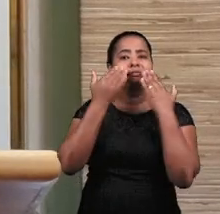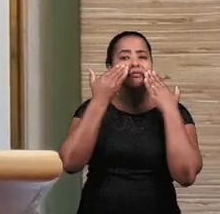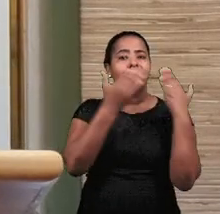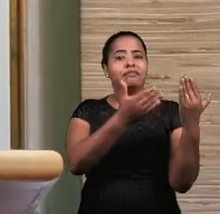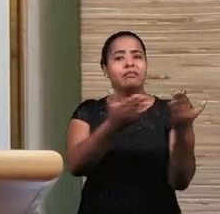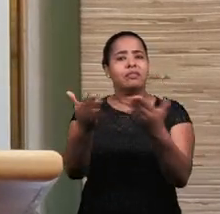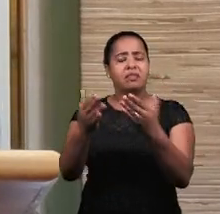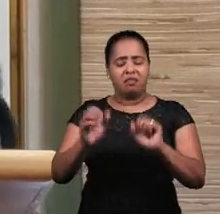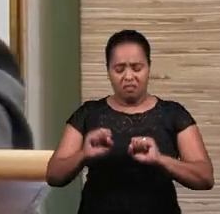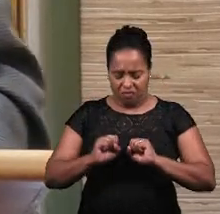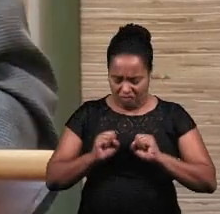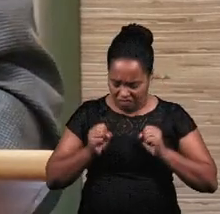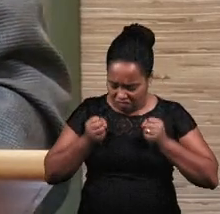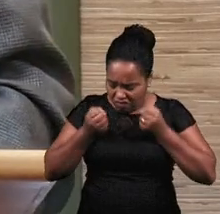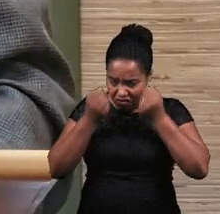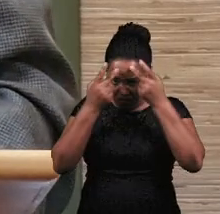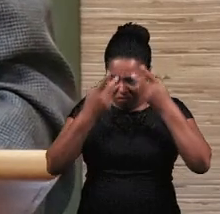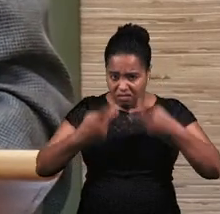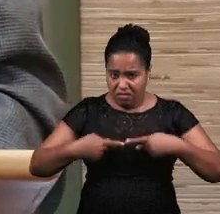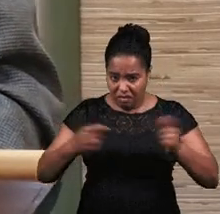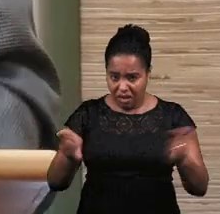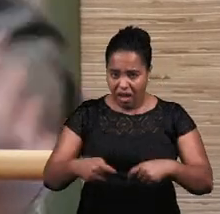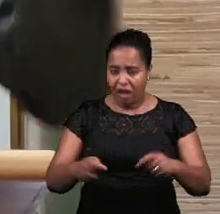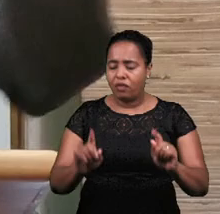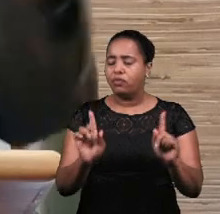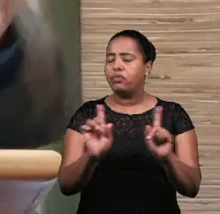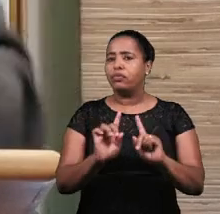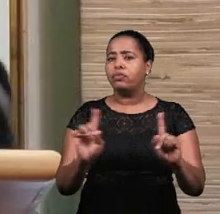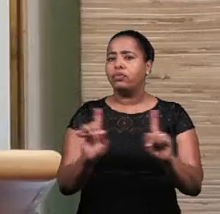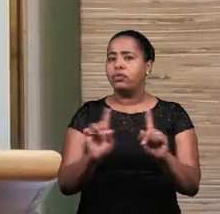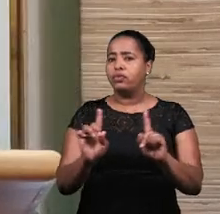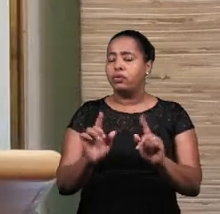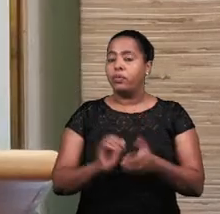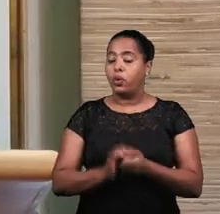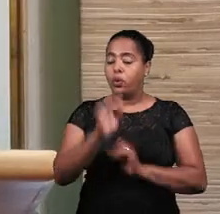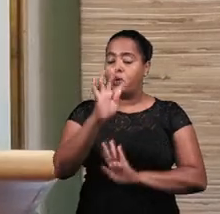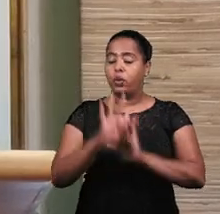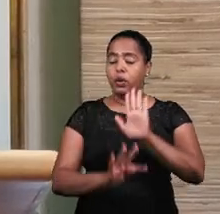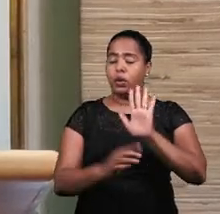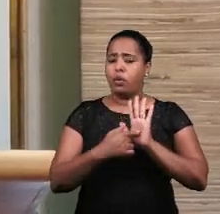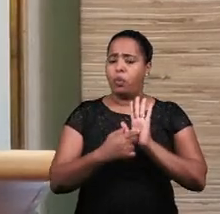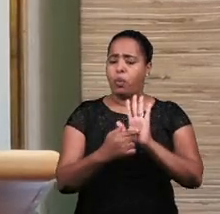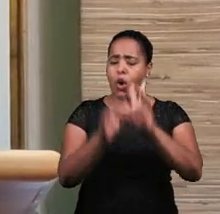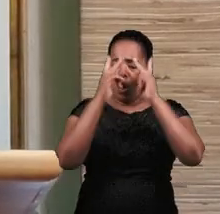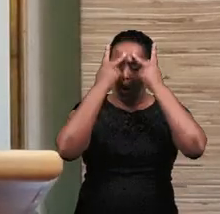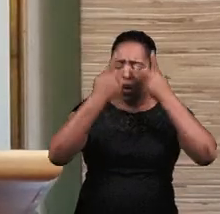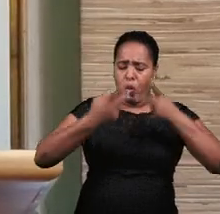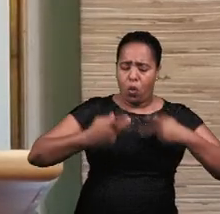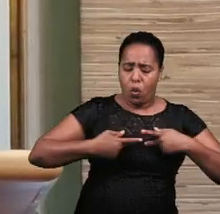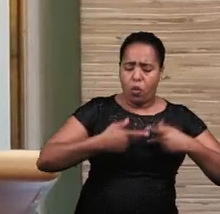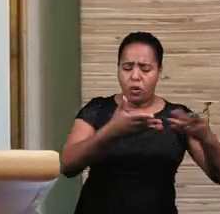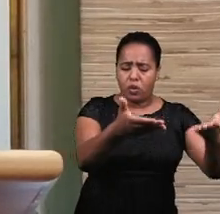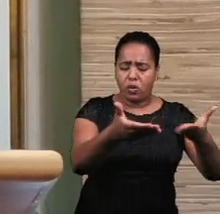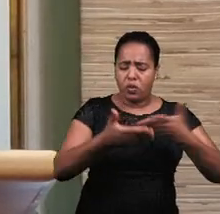plus la peine les formes. Le texte dit que les hommes qui ont été invités, ils ont commencé